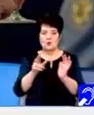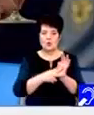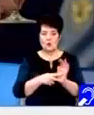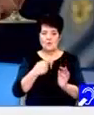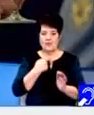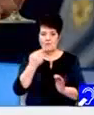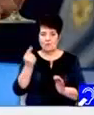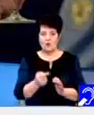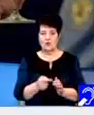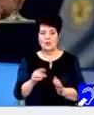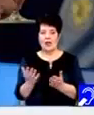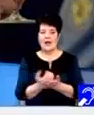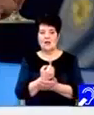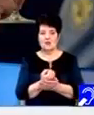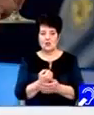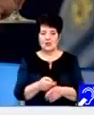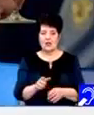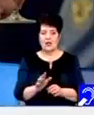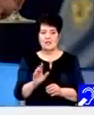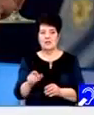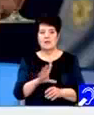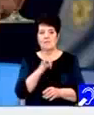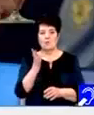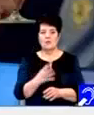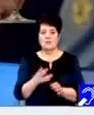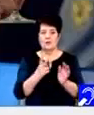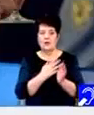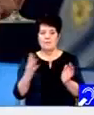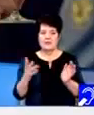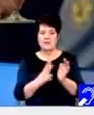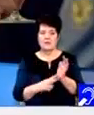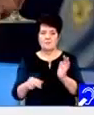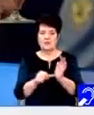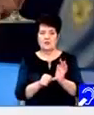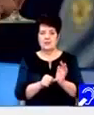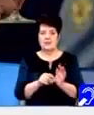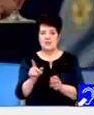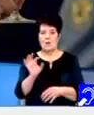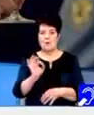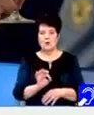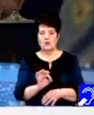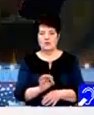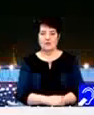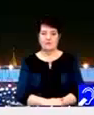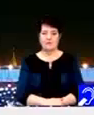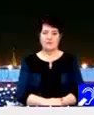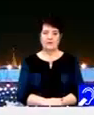din voturi, Putin a câștigat alegerile cu un zdrobitor scor de peste 76%.